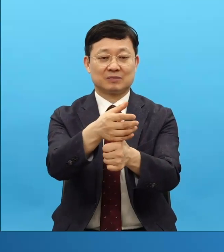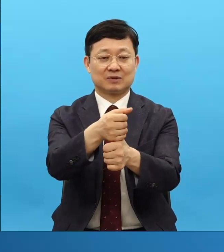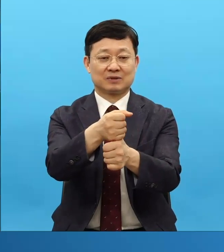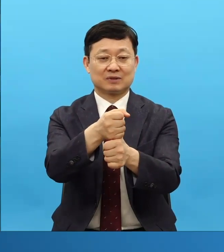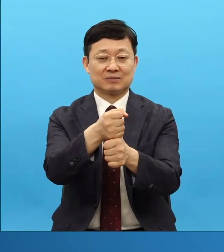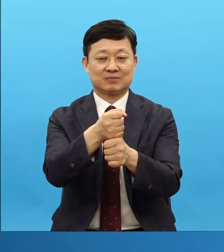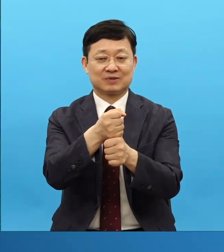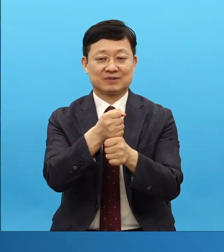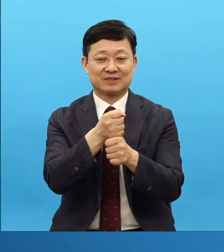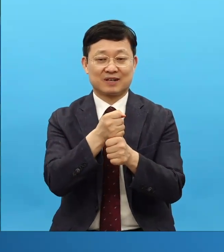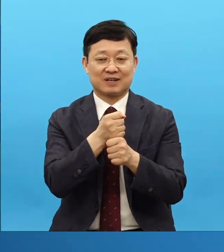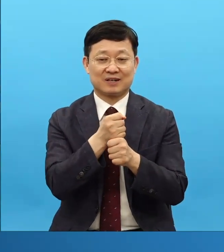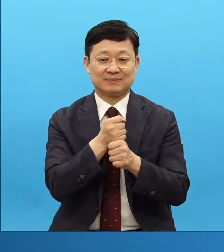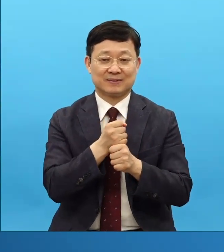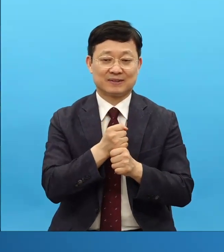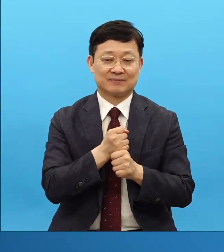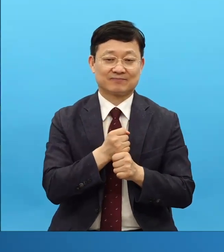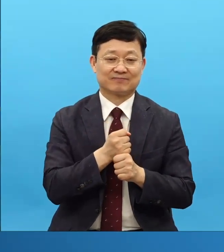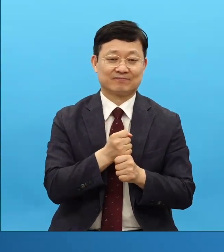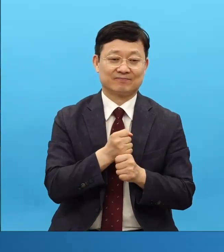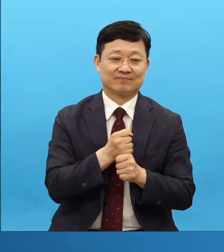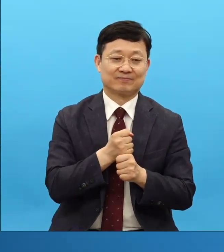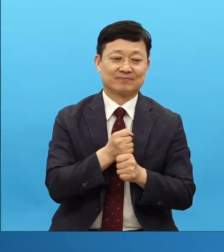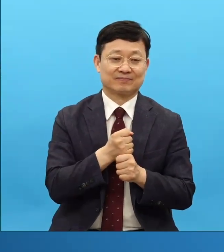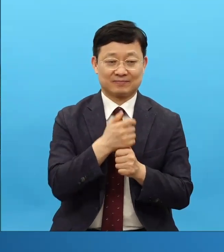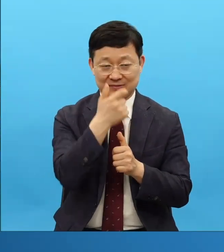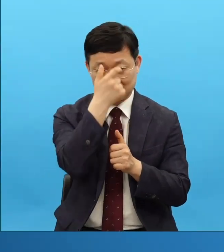언약의 말씀 붙잡네.